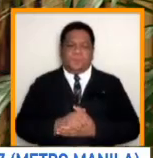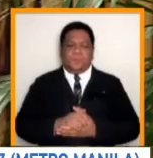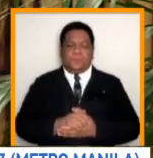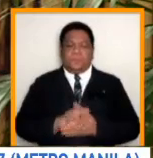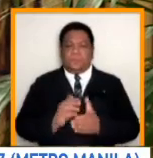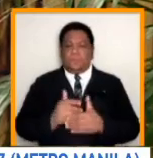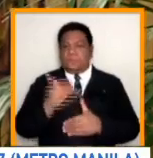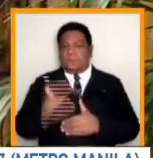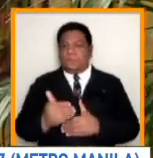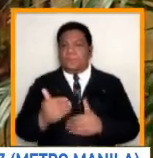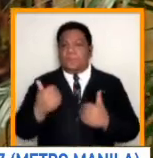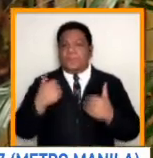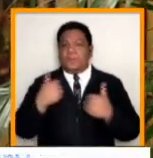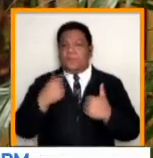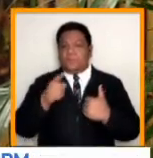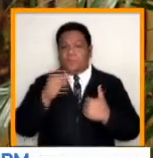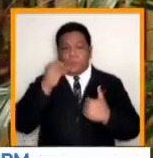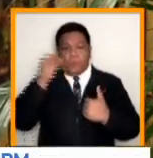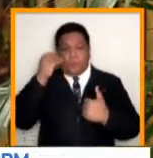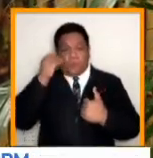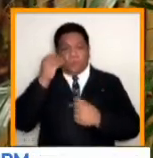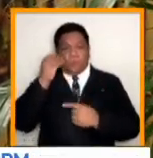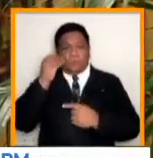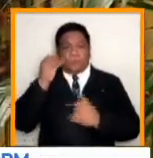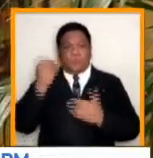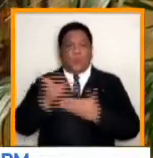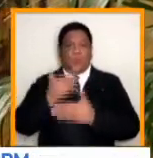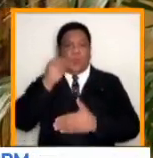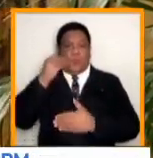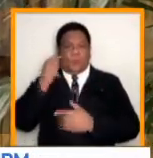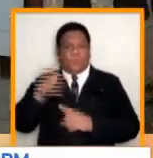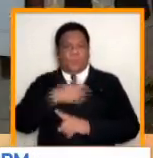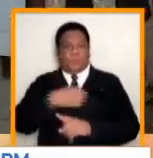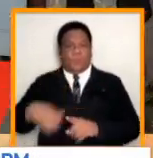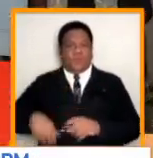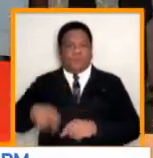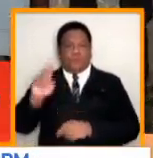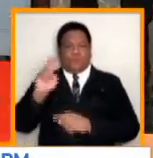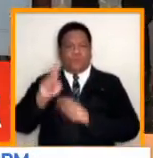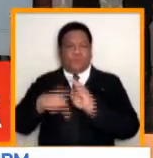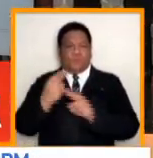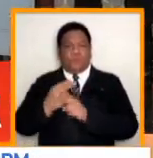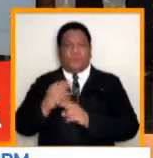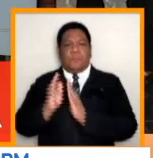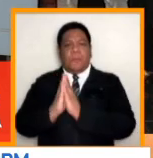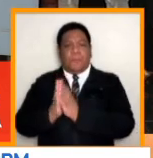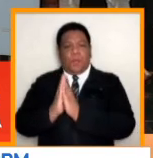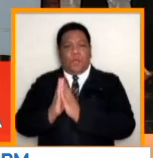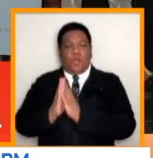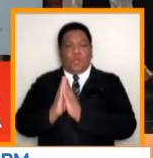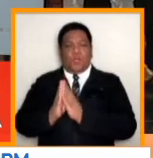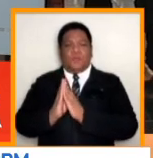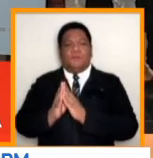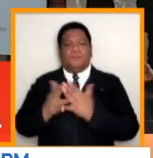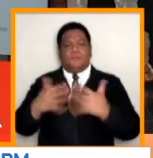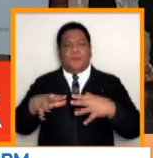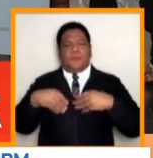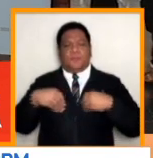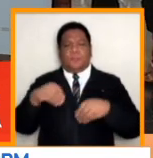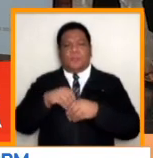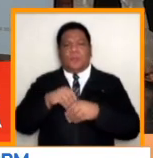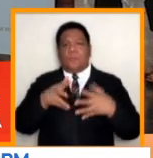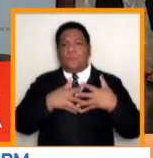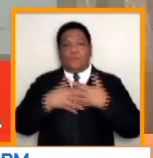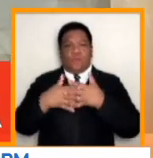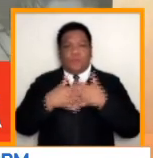home away from home na si Miss Universe Myanmar Candy Thuzar. Tinanggap si Candy ng Chin community sa Indianapolis, Amerika matapos sa Miss Universe